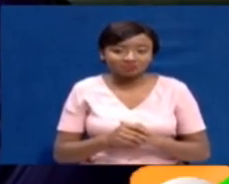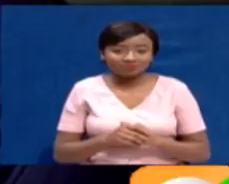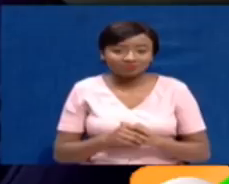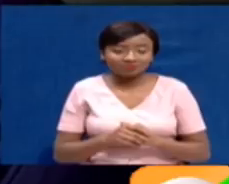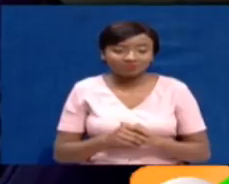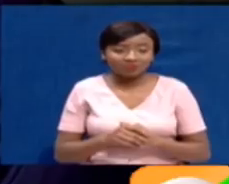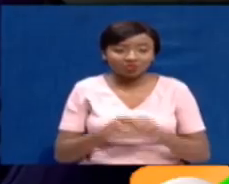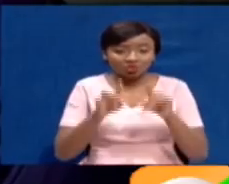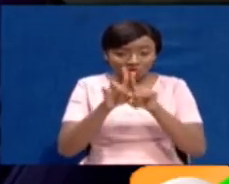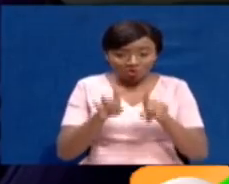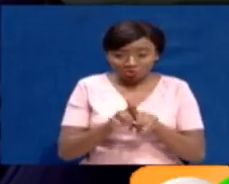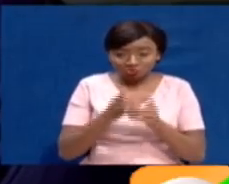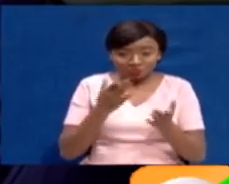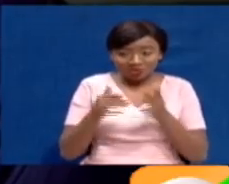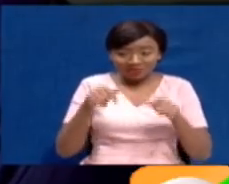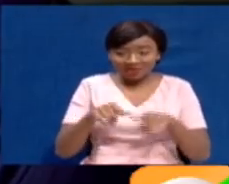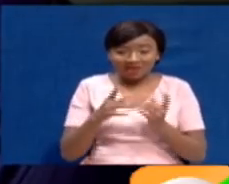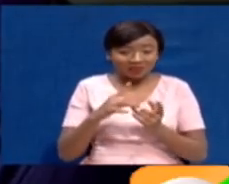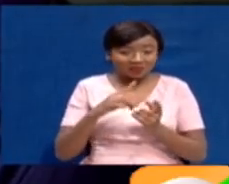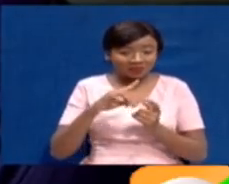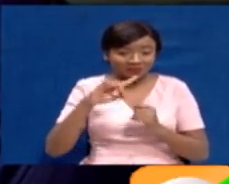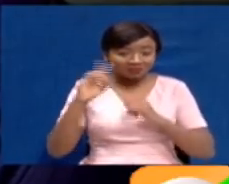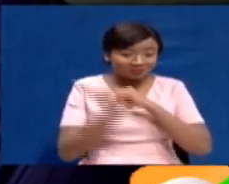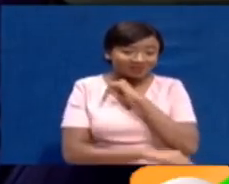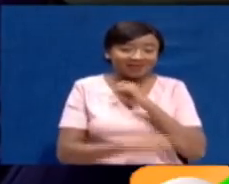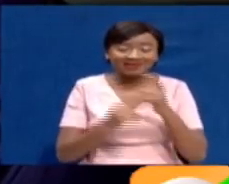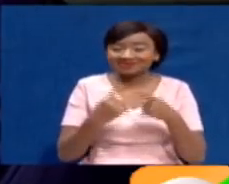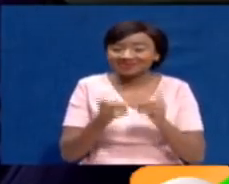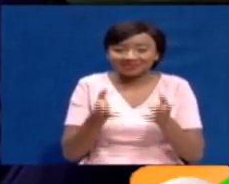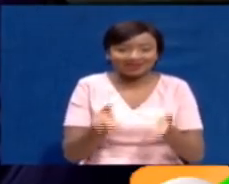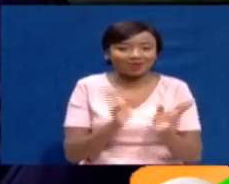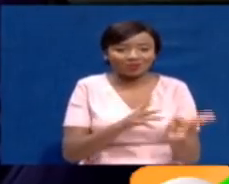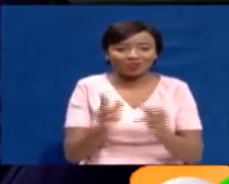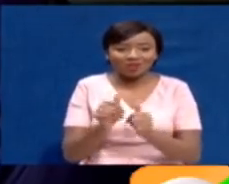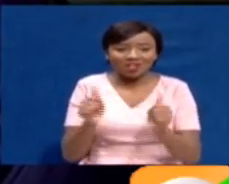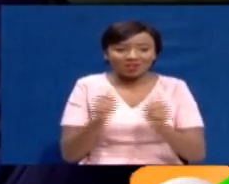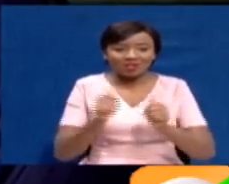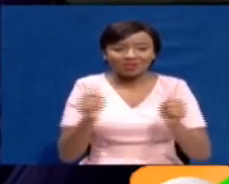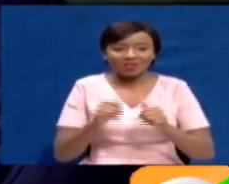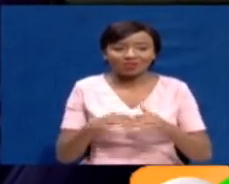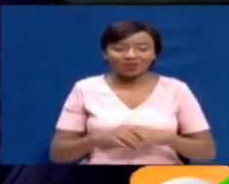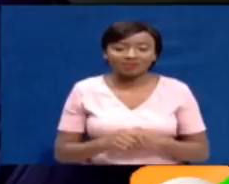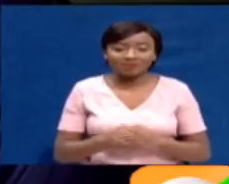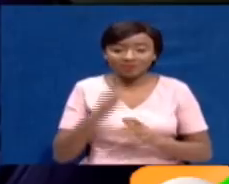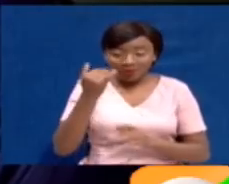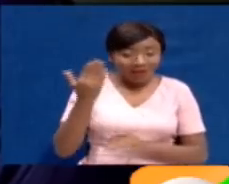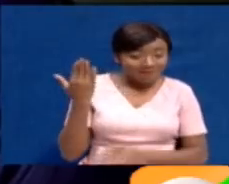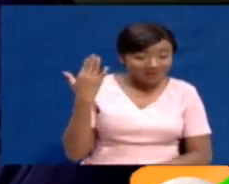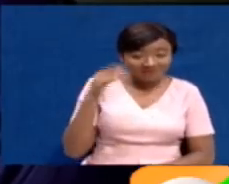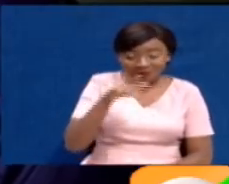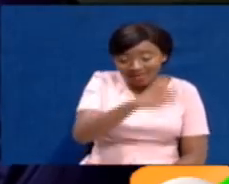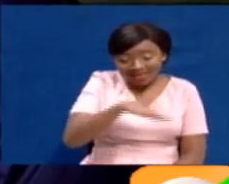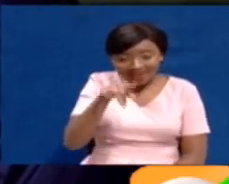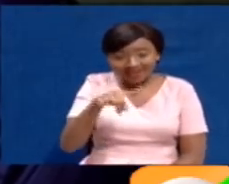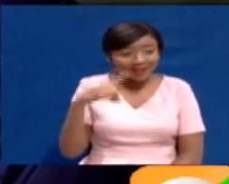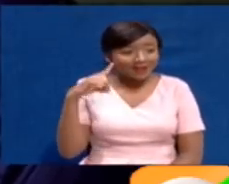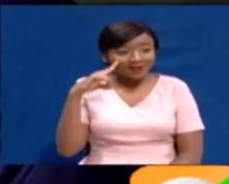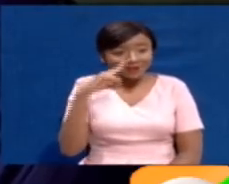Hata kama hii mtaa ulikuwa mbaya, lakini sasa hivi uko sawa. Hii mtaa ulikuwa mbaya. Ikifika kitu